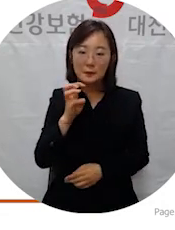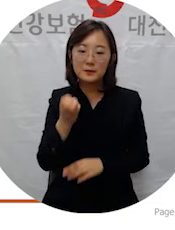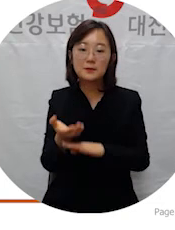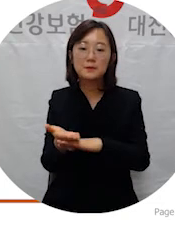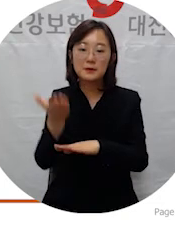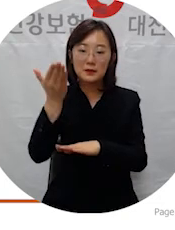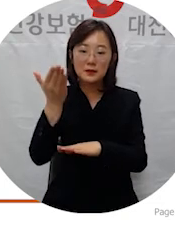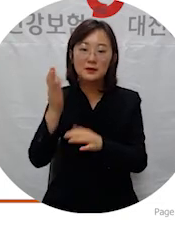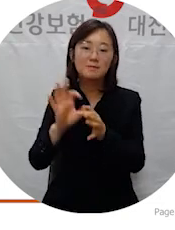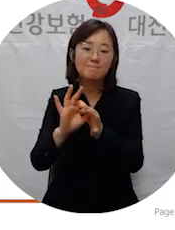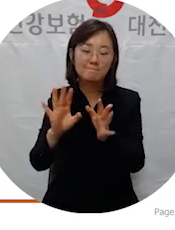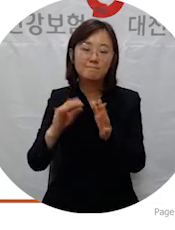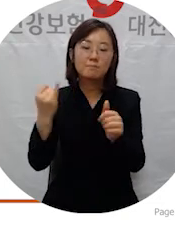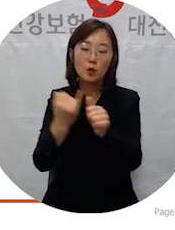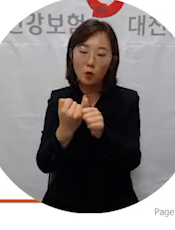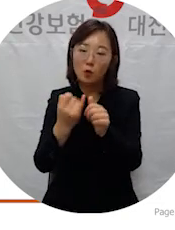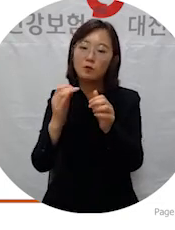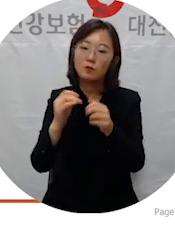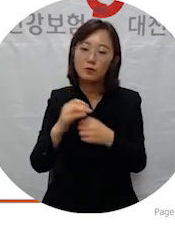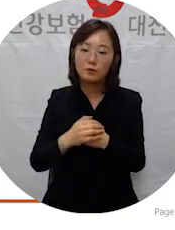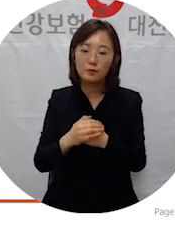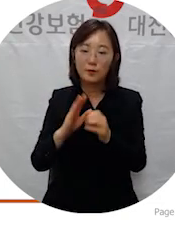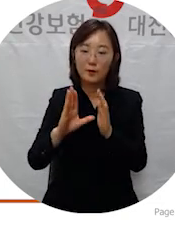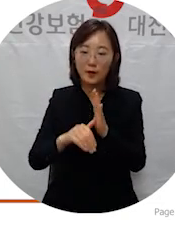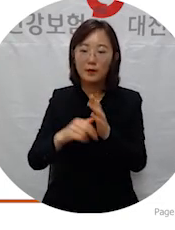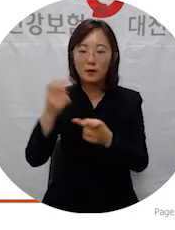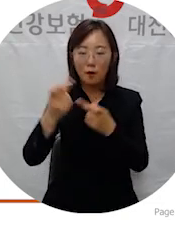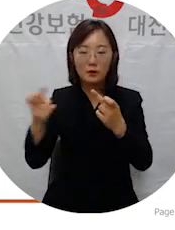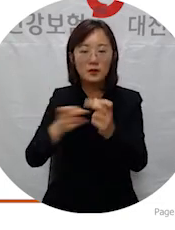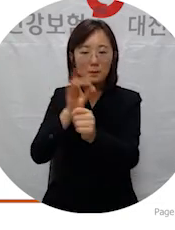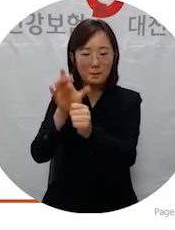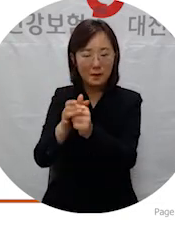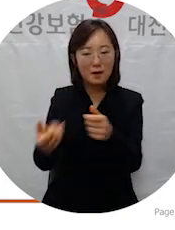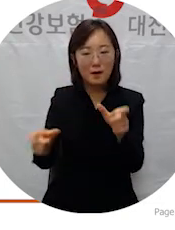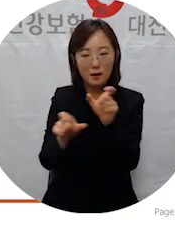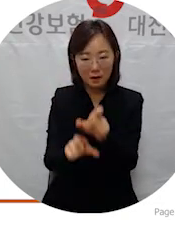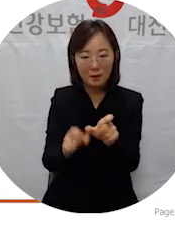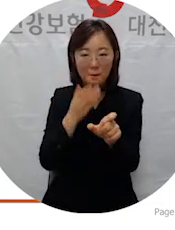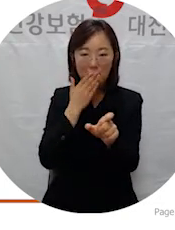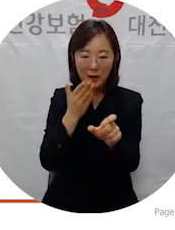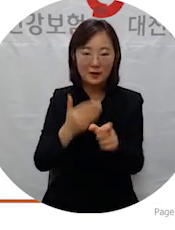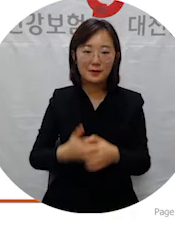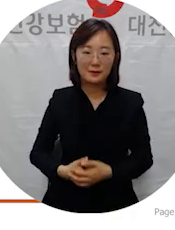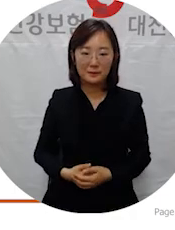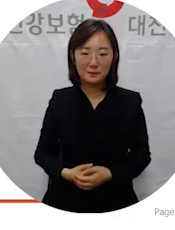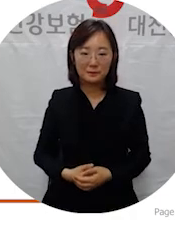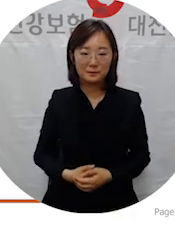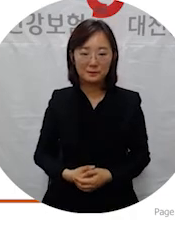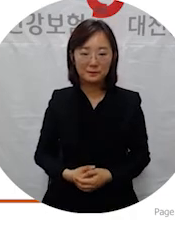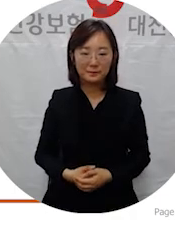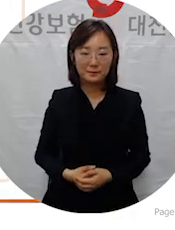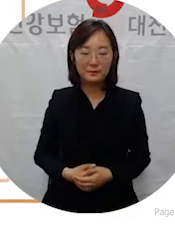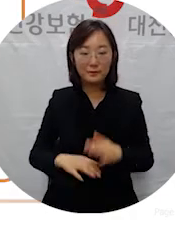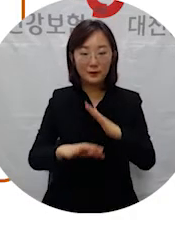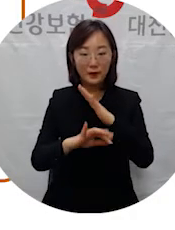만 30세가 초과하더라도 미혼인 경우에는 형제자매에게 피부양자 등재가